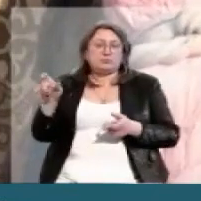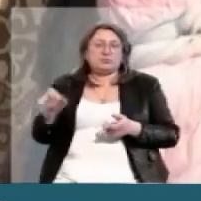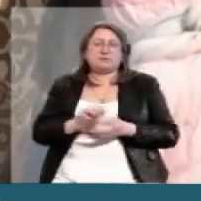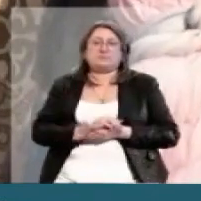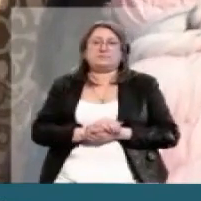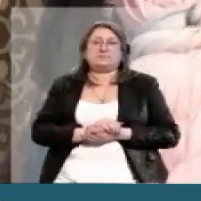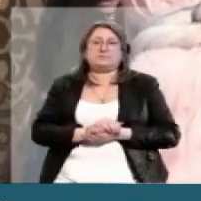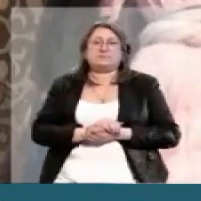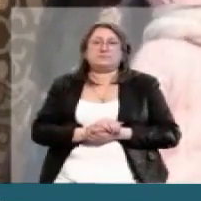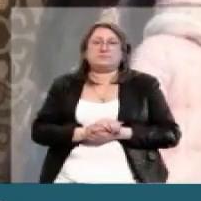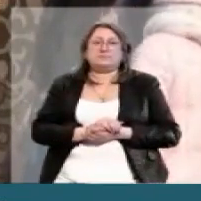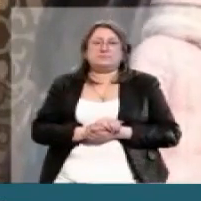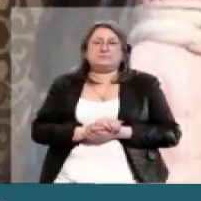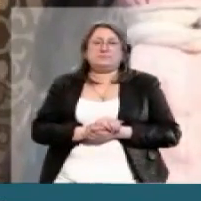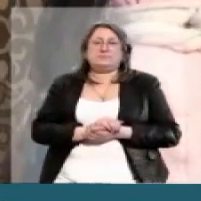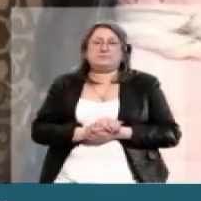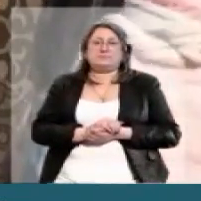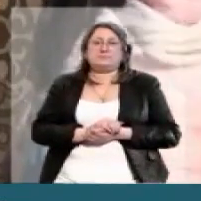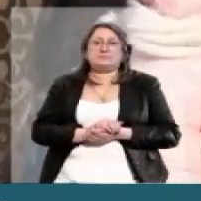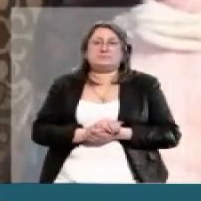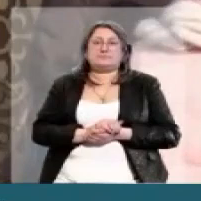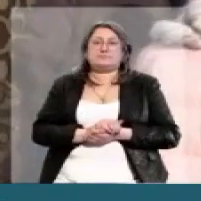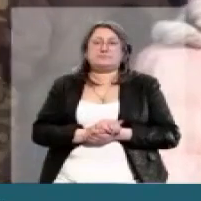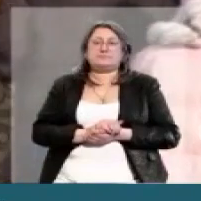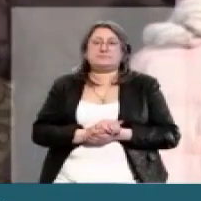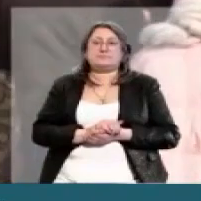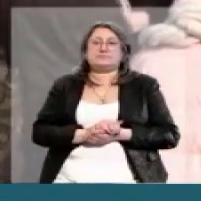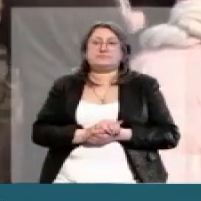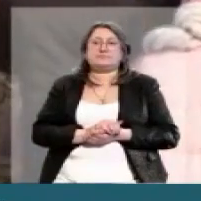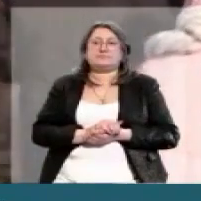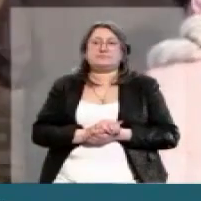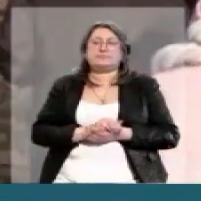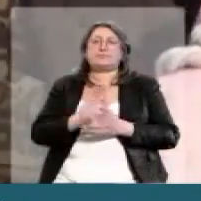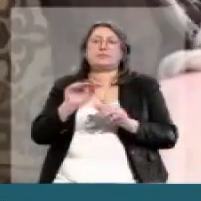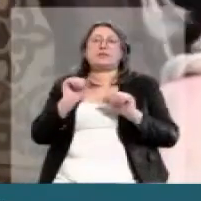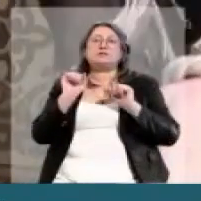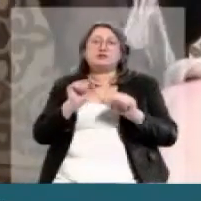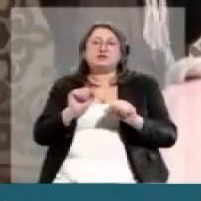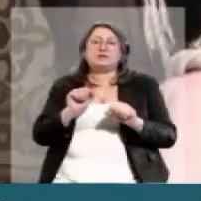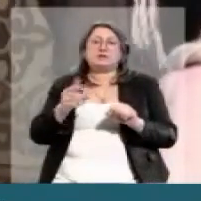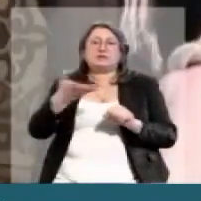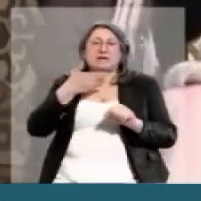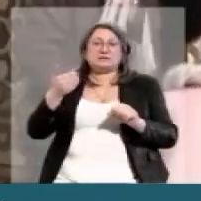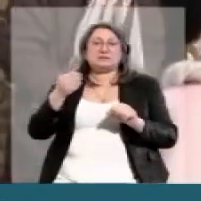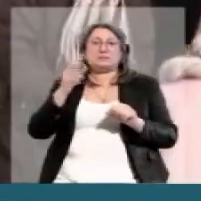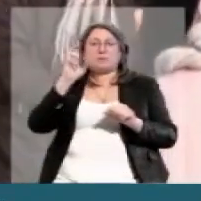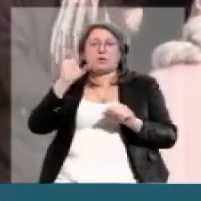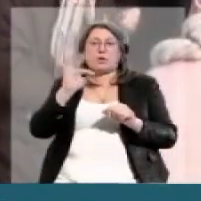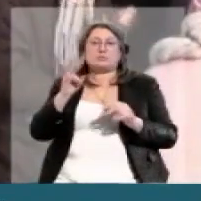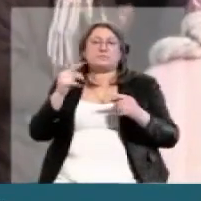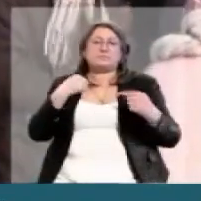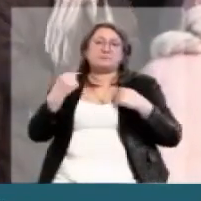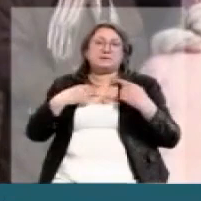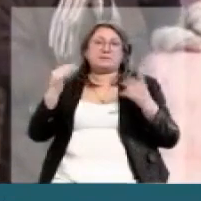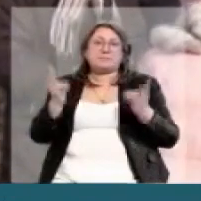жол апаты, от апаты, су апаты сақтасын, қан-қан сөзден тіл көзден сақтасын. Жын шайтаны қарғытуда сақтасын, мың бір атты бәледен жүз